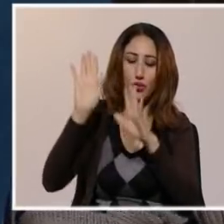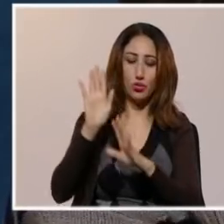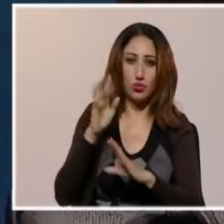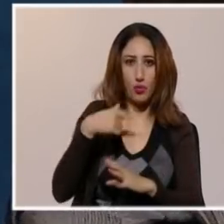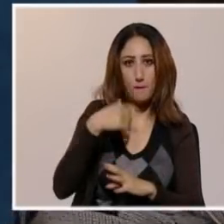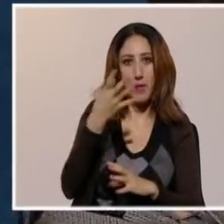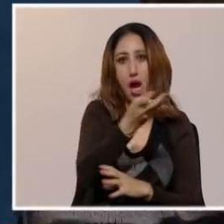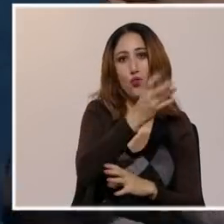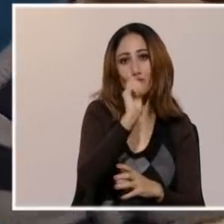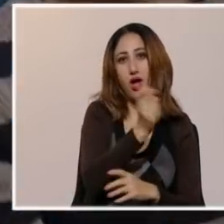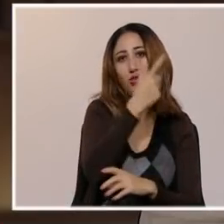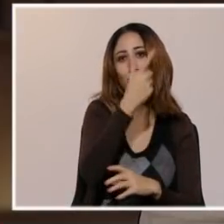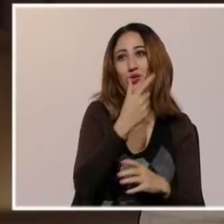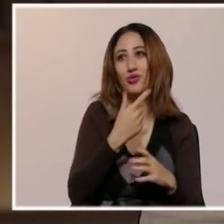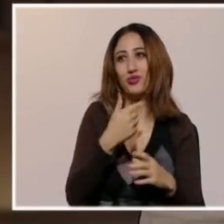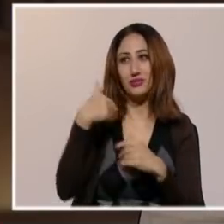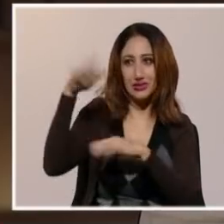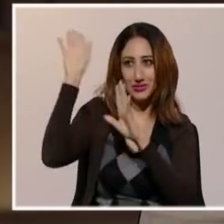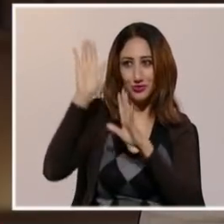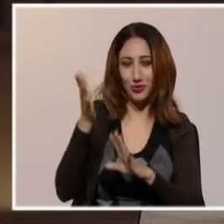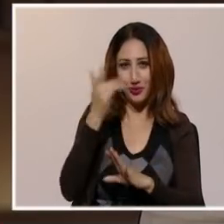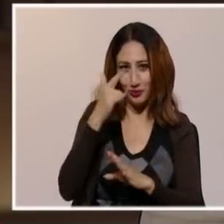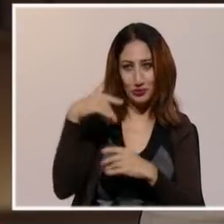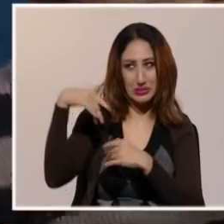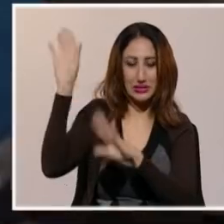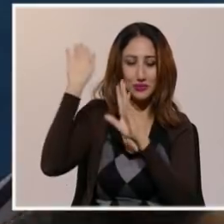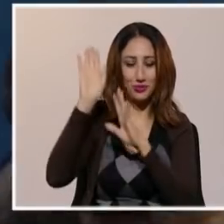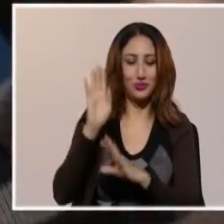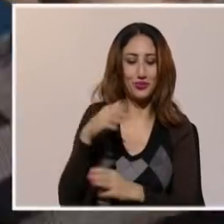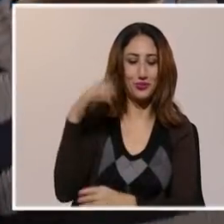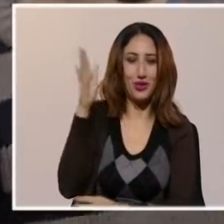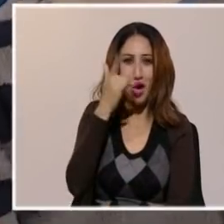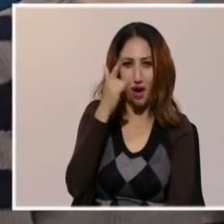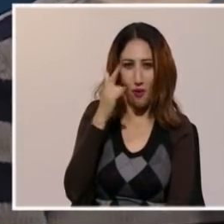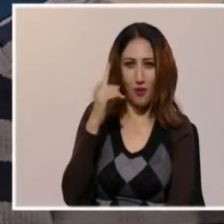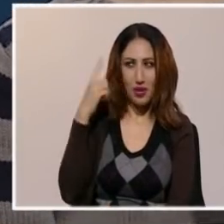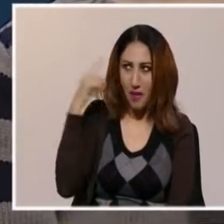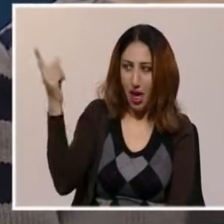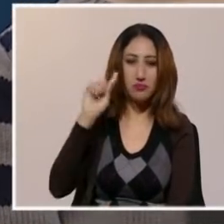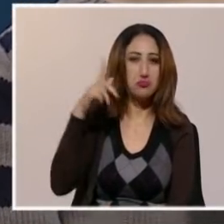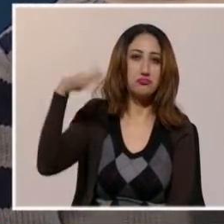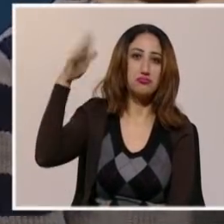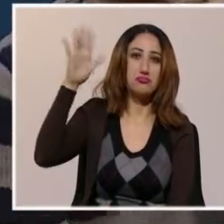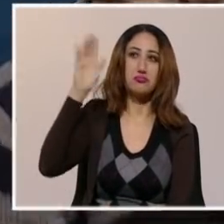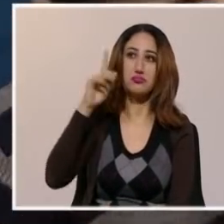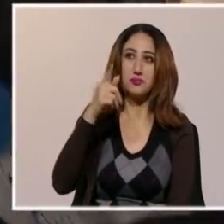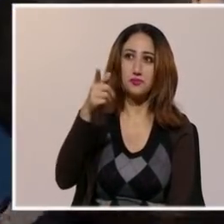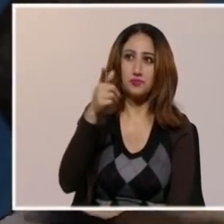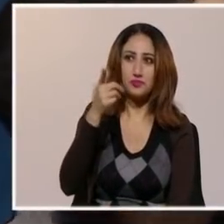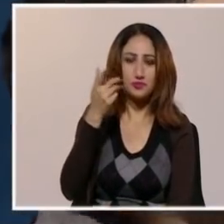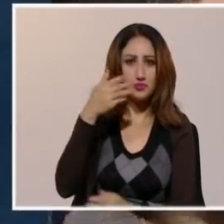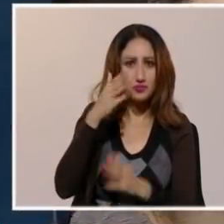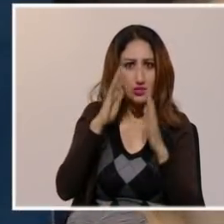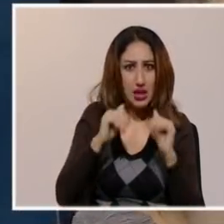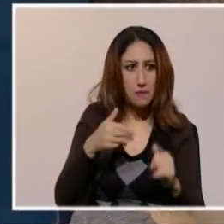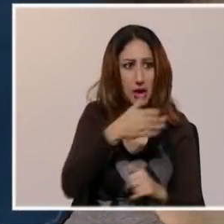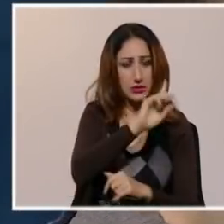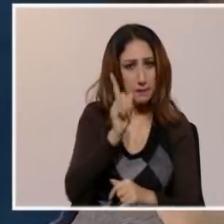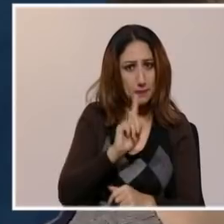على طول. سبتيه؟ سبت. يعني ما خدتيش بكلامه. ايوه سبت. وانت مستر تسافر؟ لا انت كده وكده